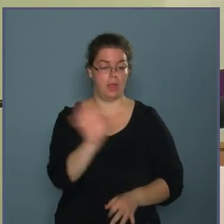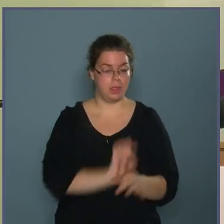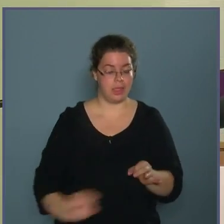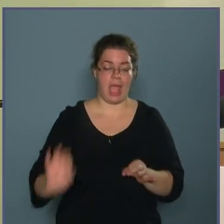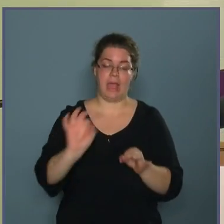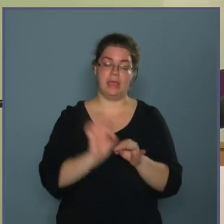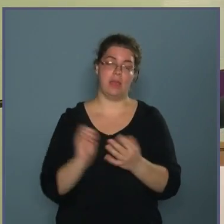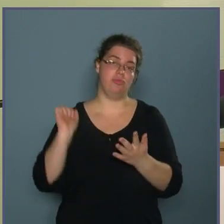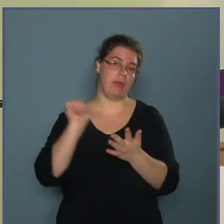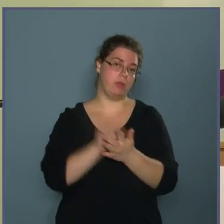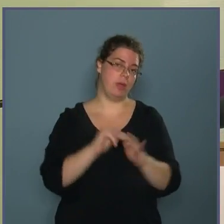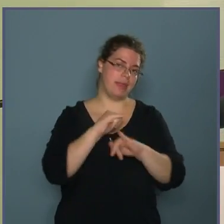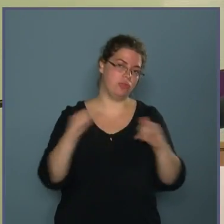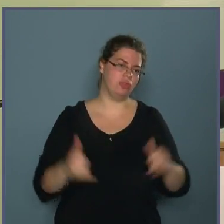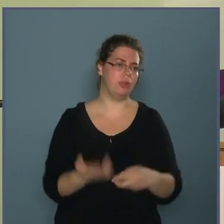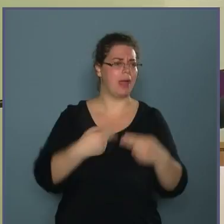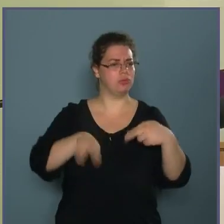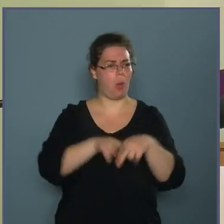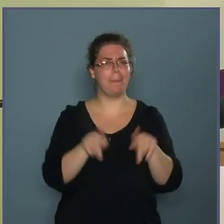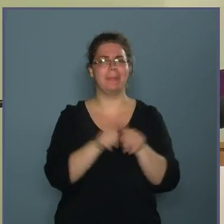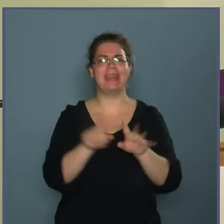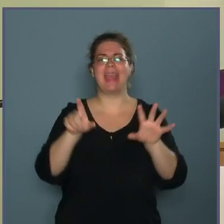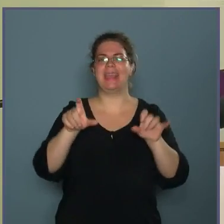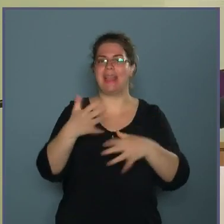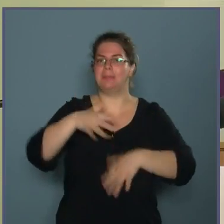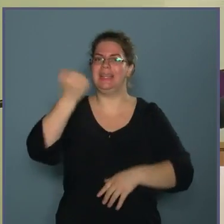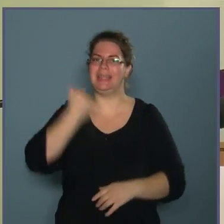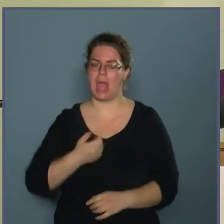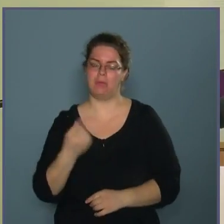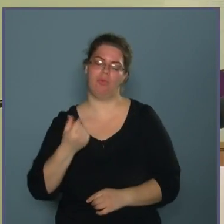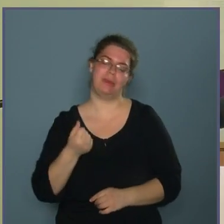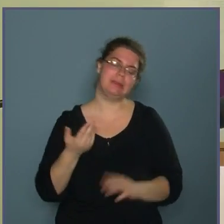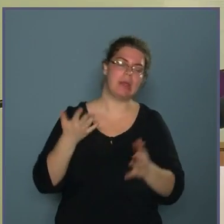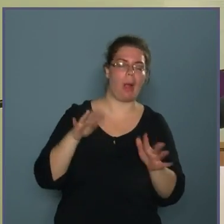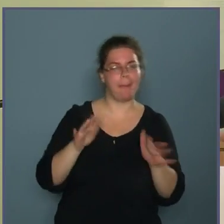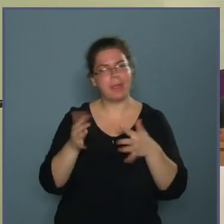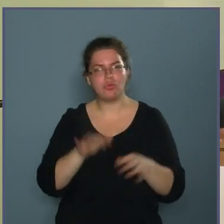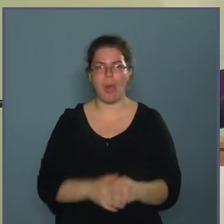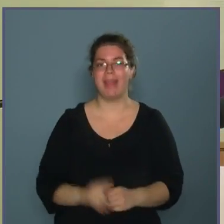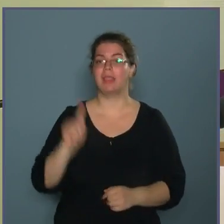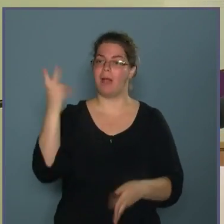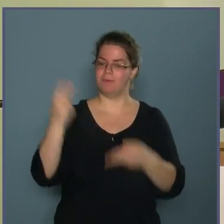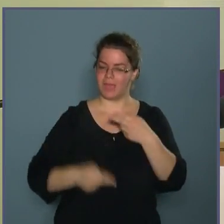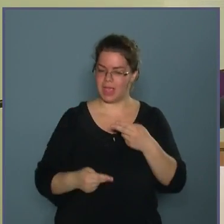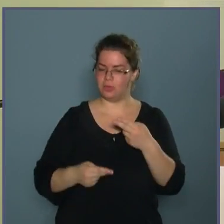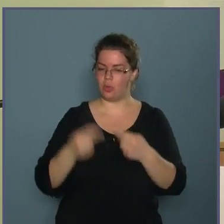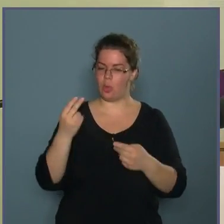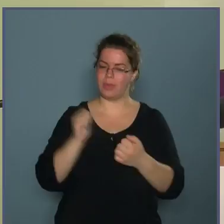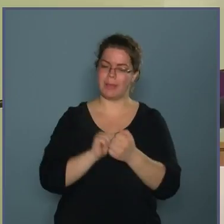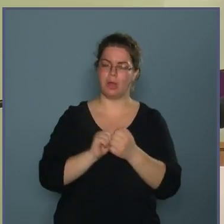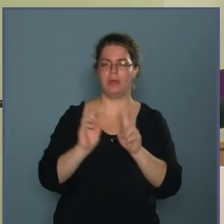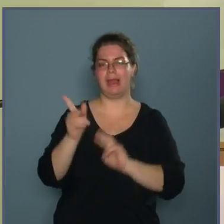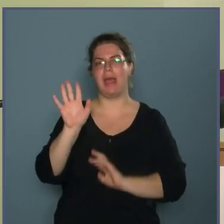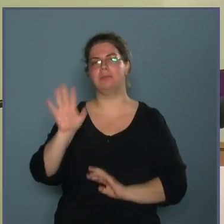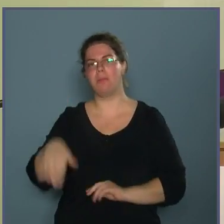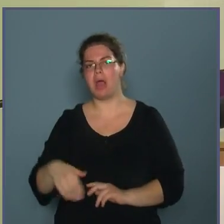teljes beruházási csomag az több mint 700 milliárd forintra becsülhető, azonban a végső számokat akkor lehet